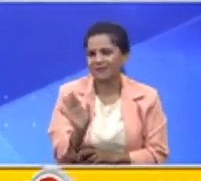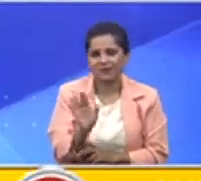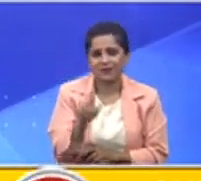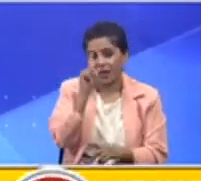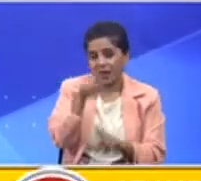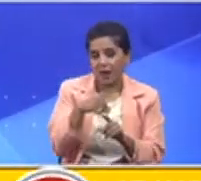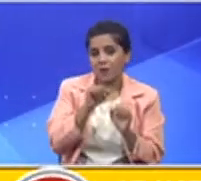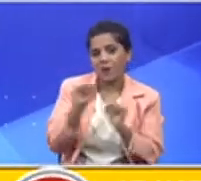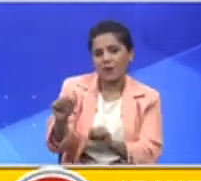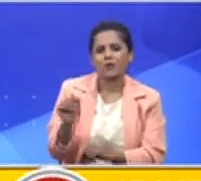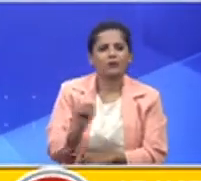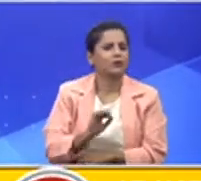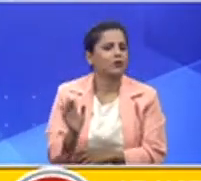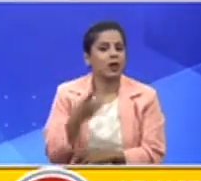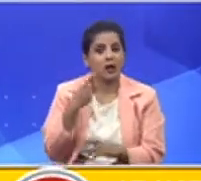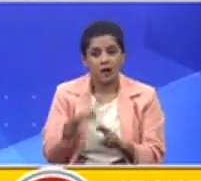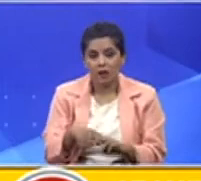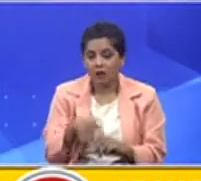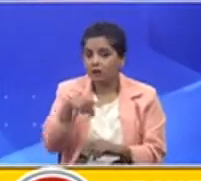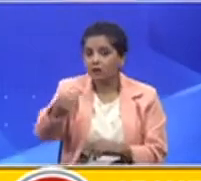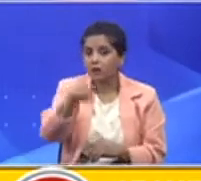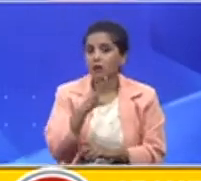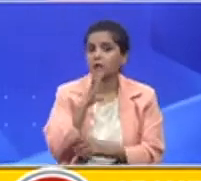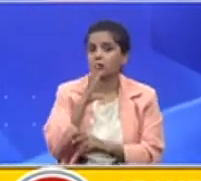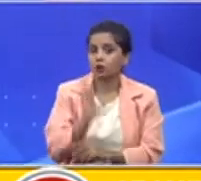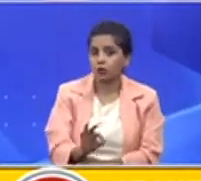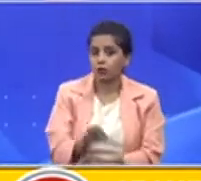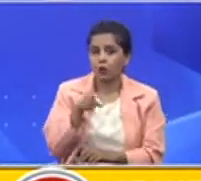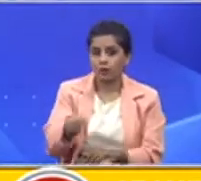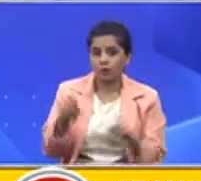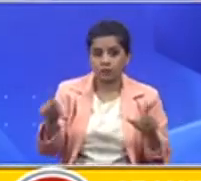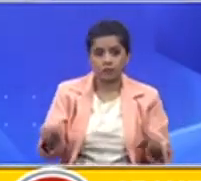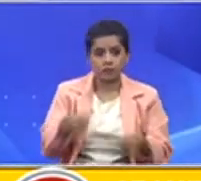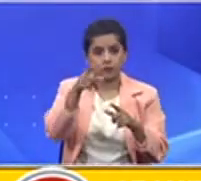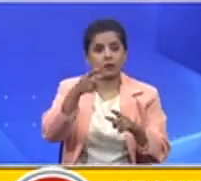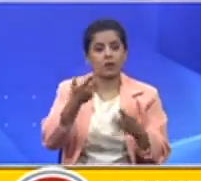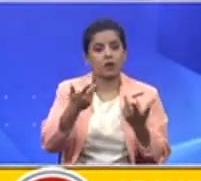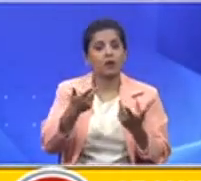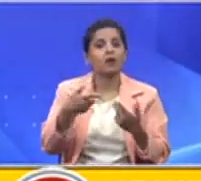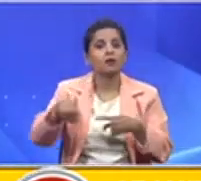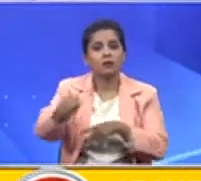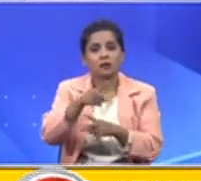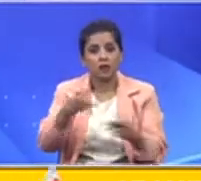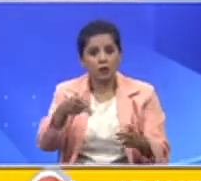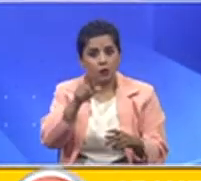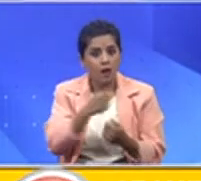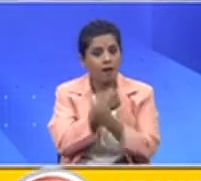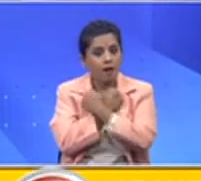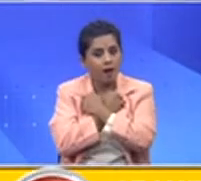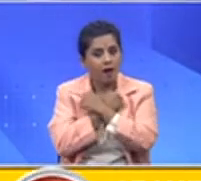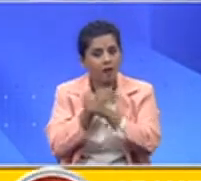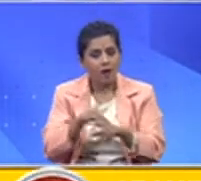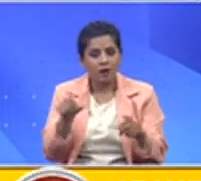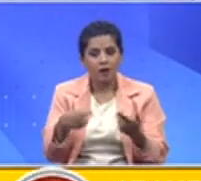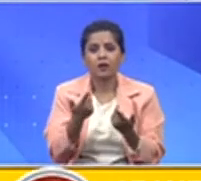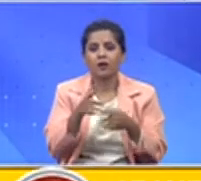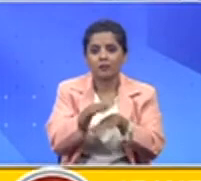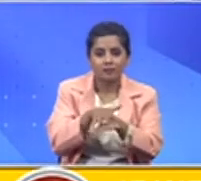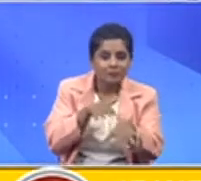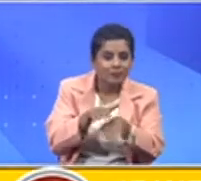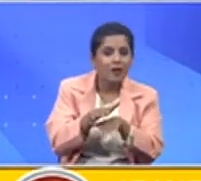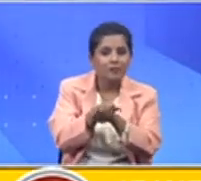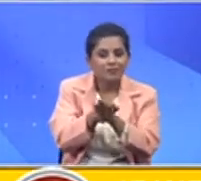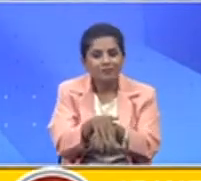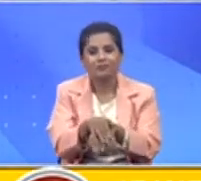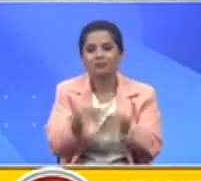अगर हम बाकई प्रक्रती प्रेम करते हैं, तो हम अपने छोटे छोटे प्रयासों